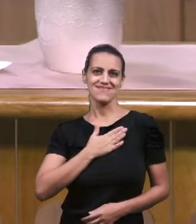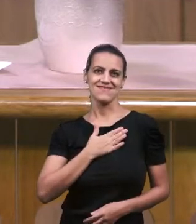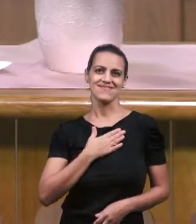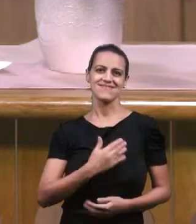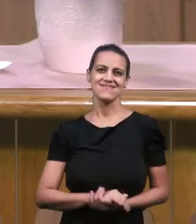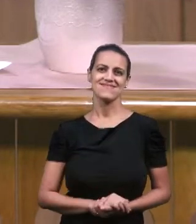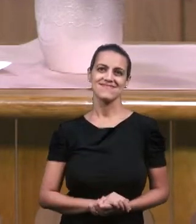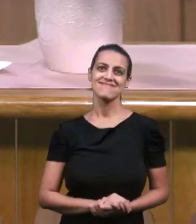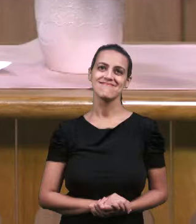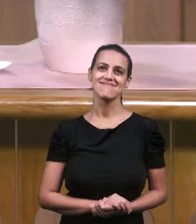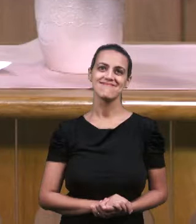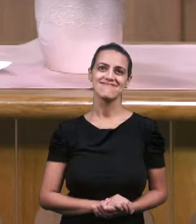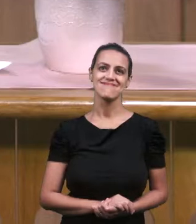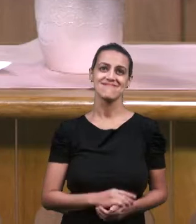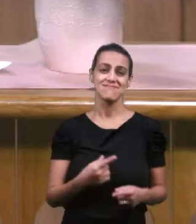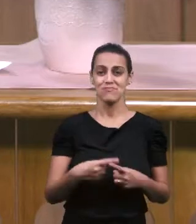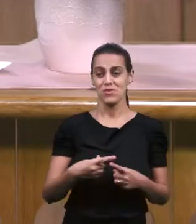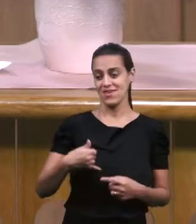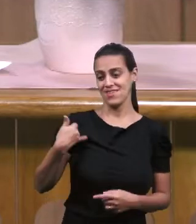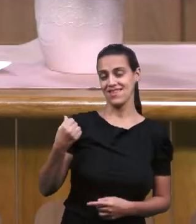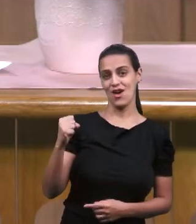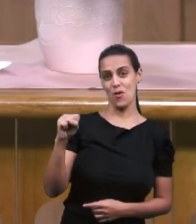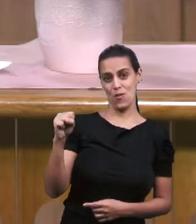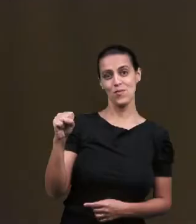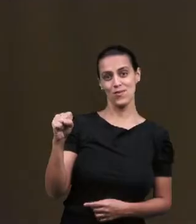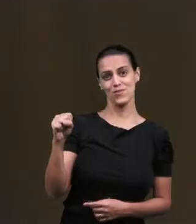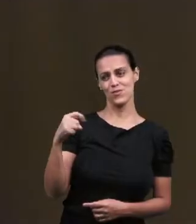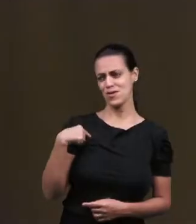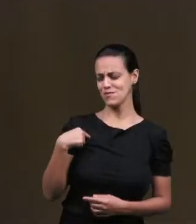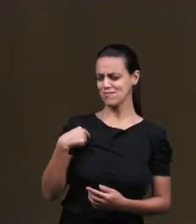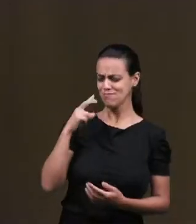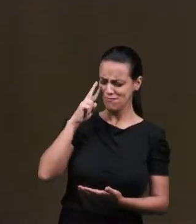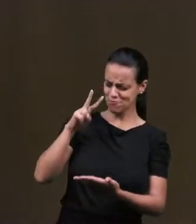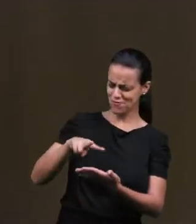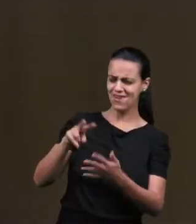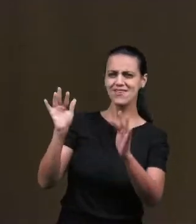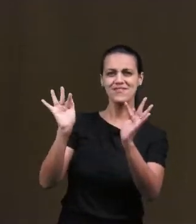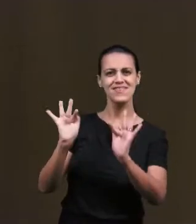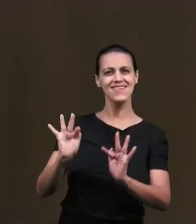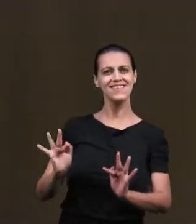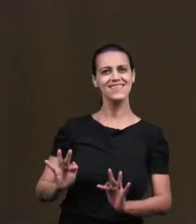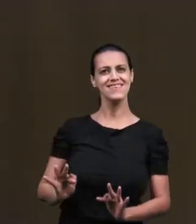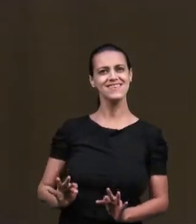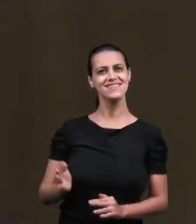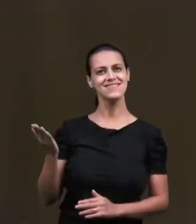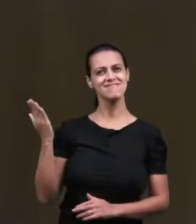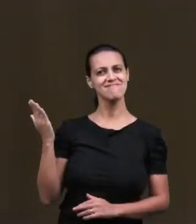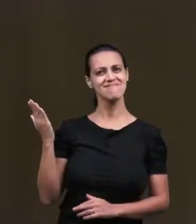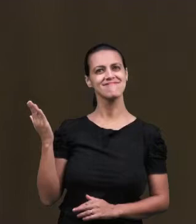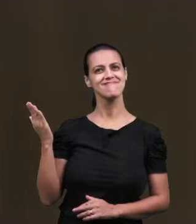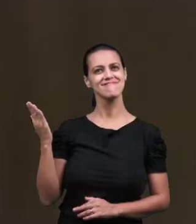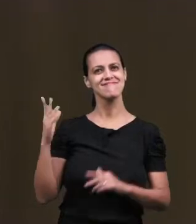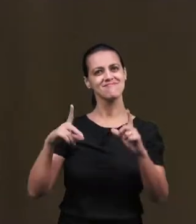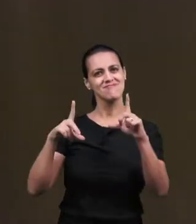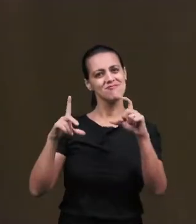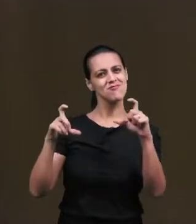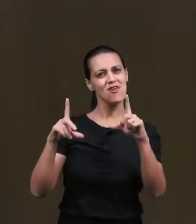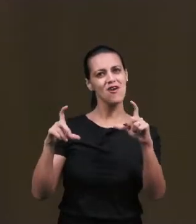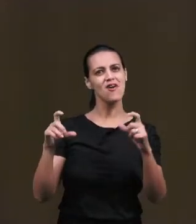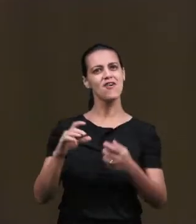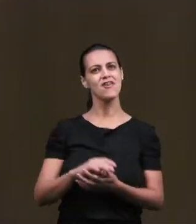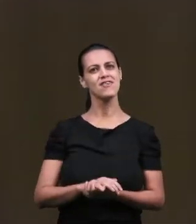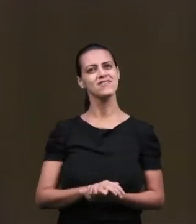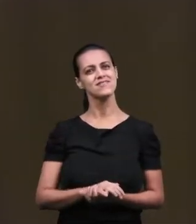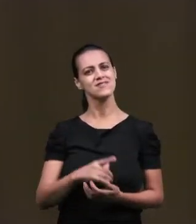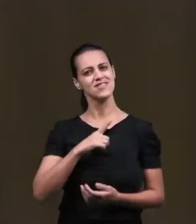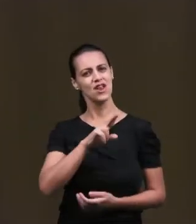personne. C'est avec qui je compte, n'est-ce pas? Elle a 8 ans d'âge. Je suis très heureux. Elle a fait une photo. Elle